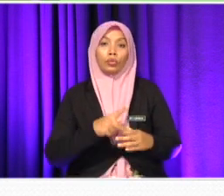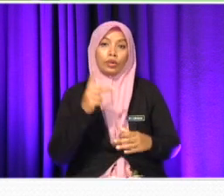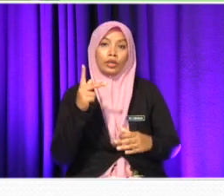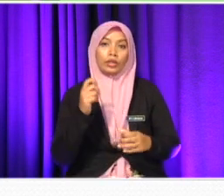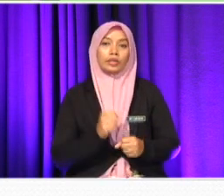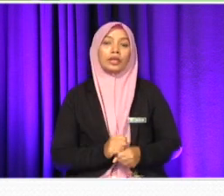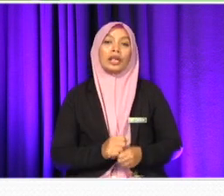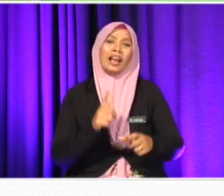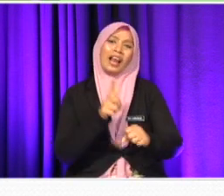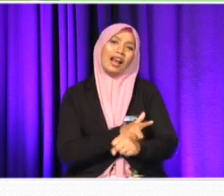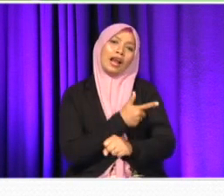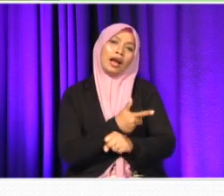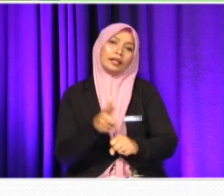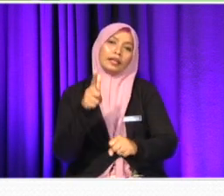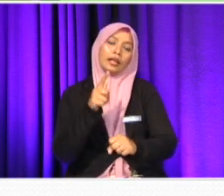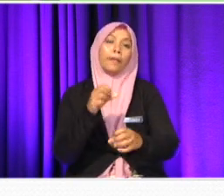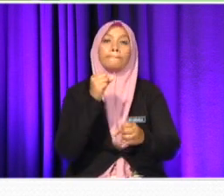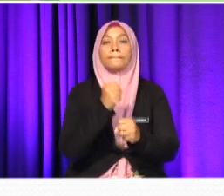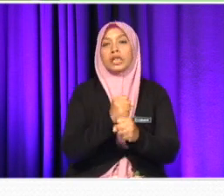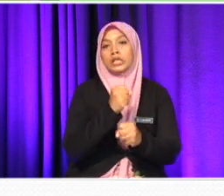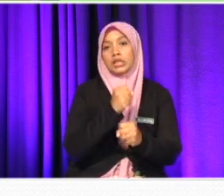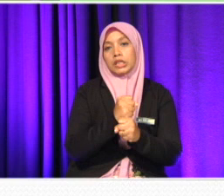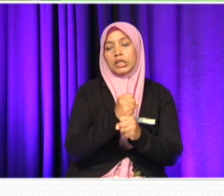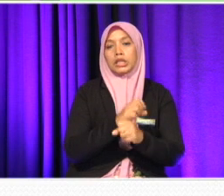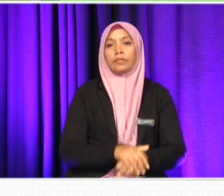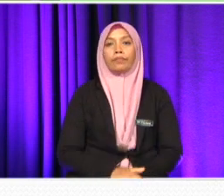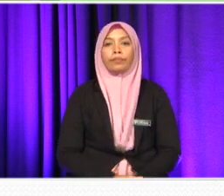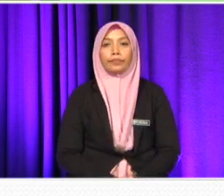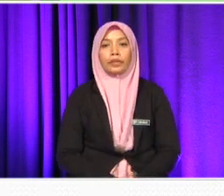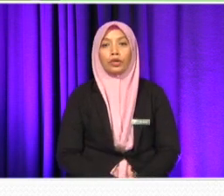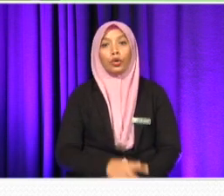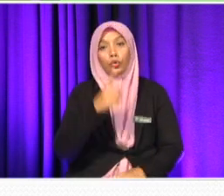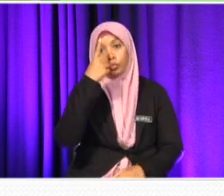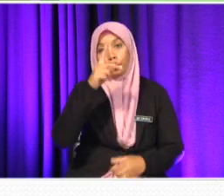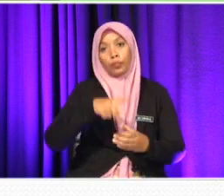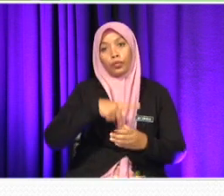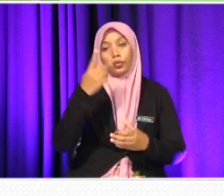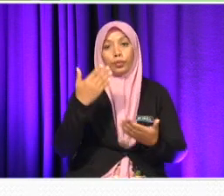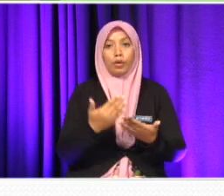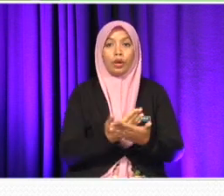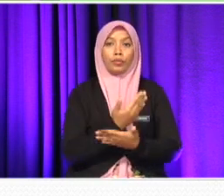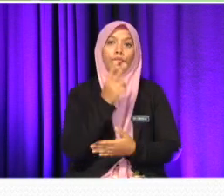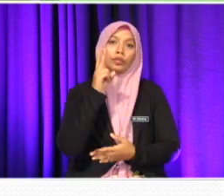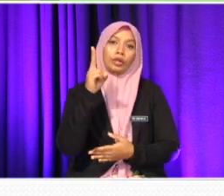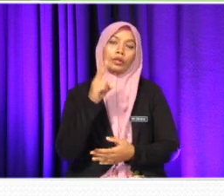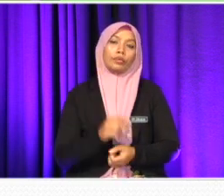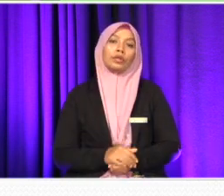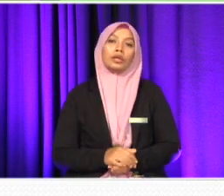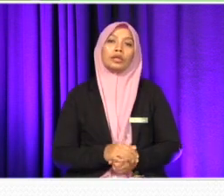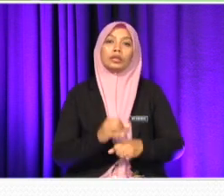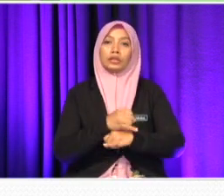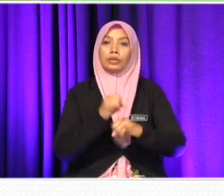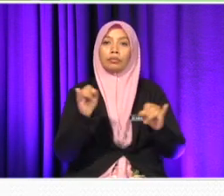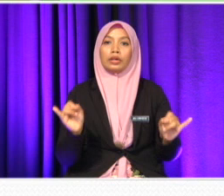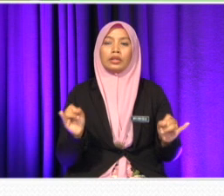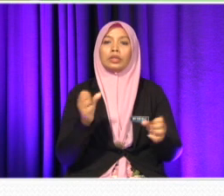rekrut pekerja untuk jabatan pengeluaran yang akan melaksanakan pengeluaran produk baru benda yang kedua jabatan semua manusia akan mohon